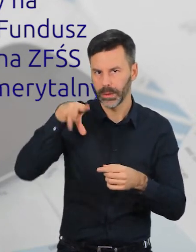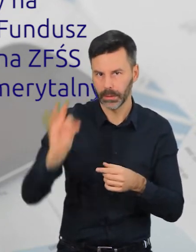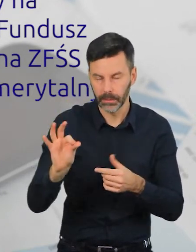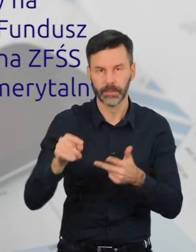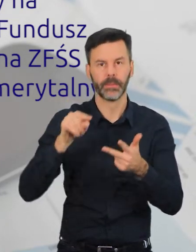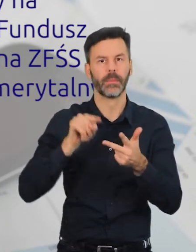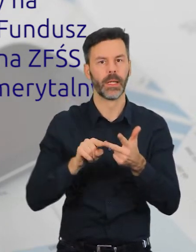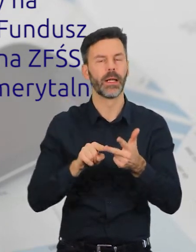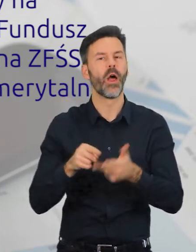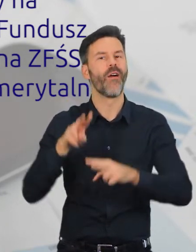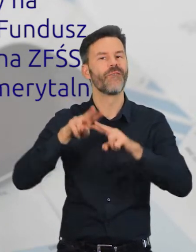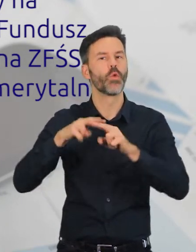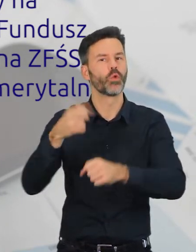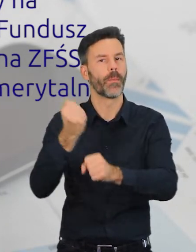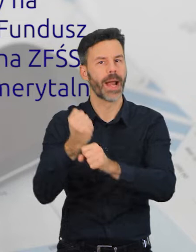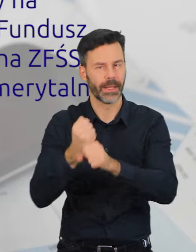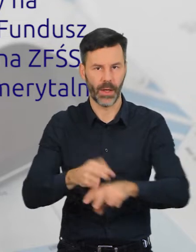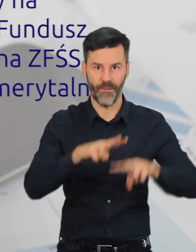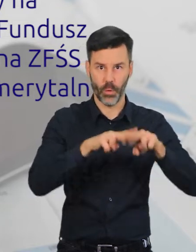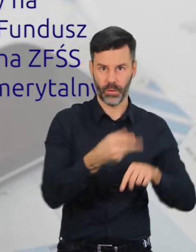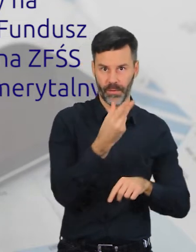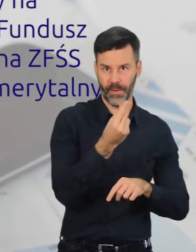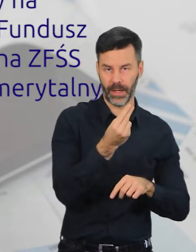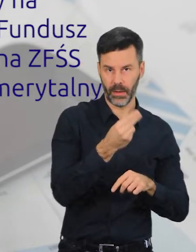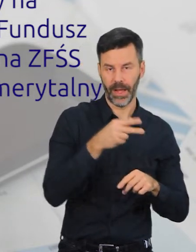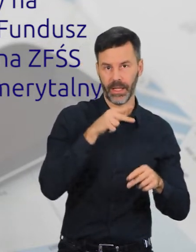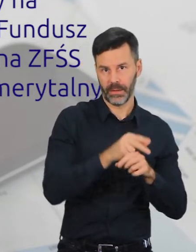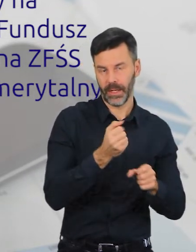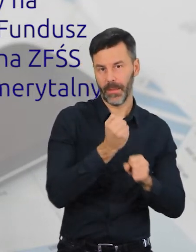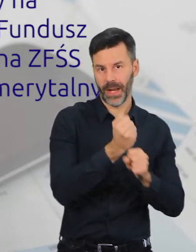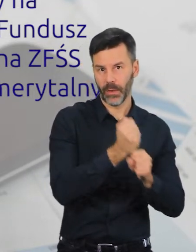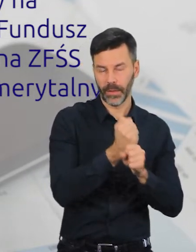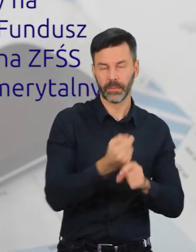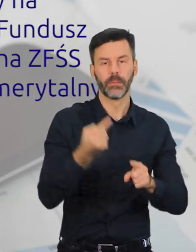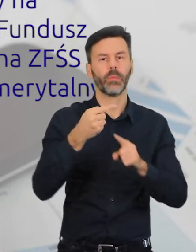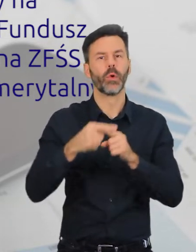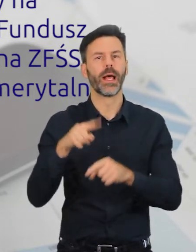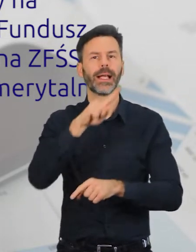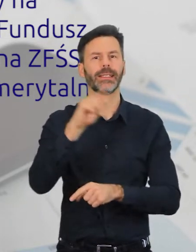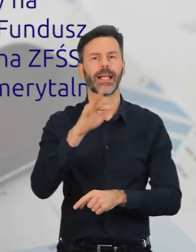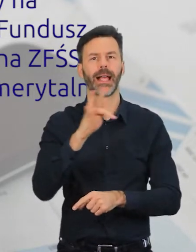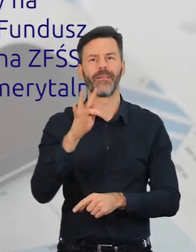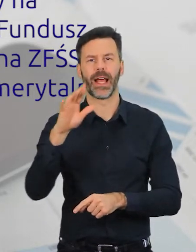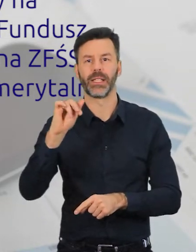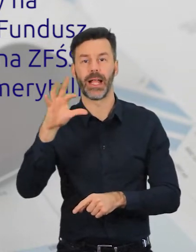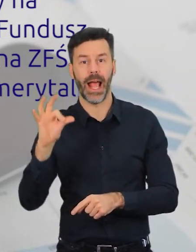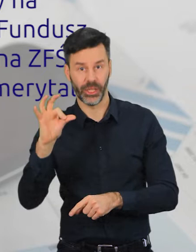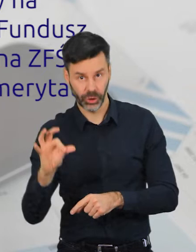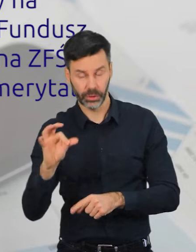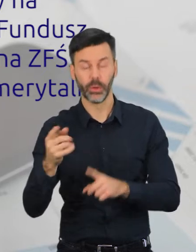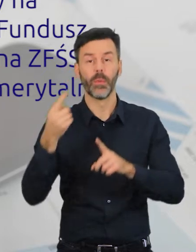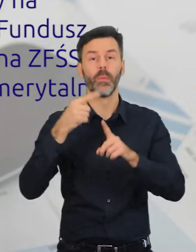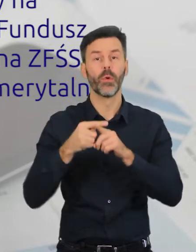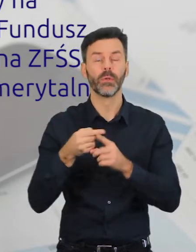społeczne, składki na fundusz pracy, fundusz gwarantowanych świadczeń pracowniczych, odpisy na ZFŚS oraz